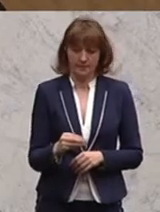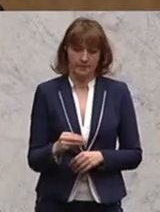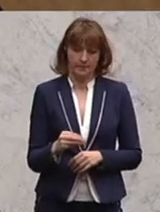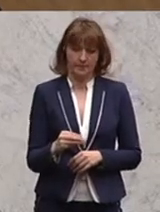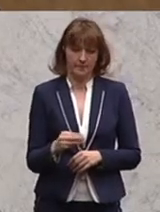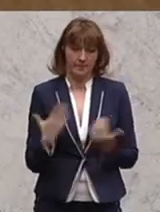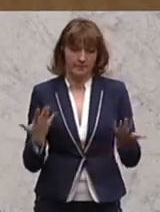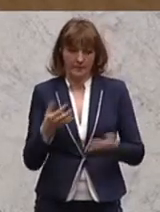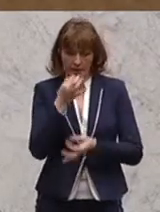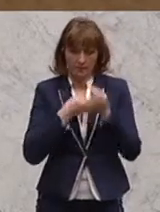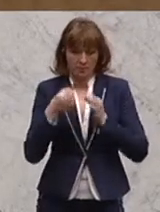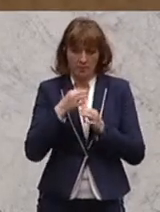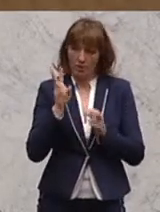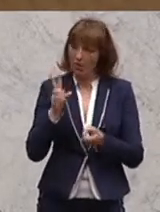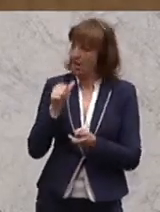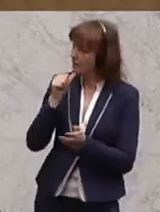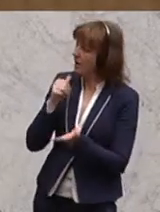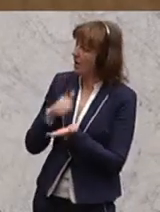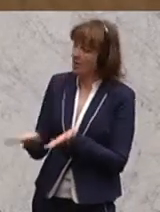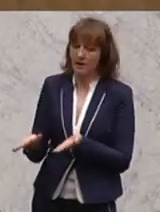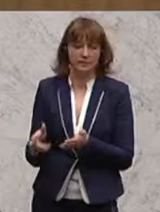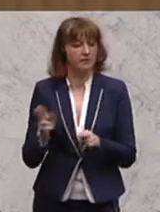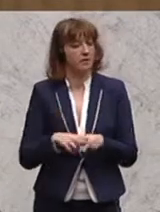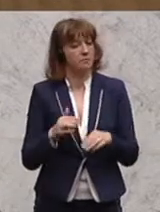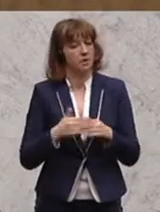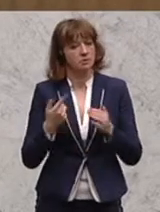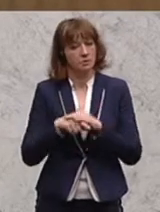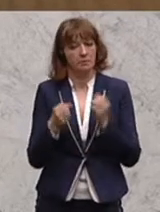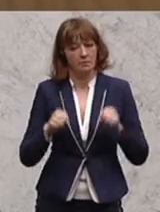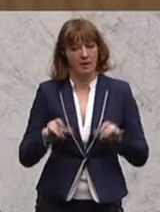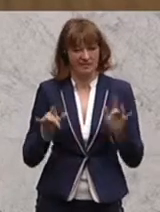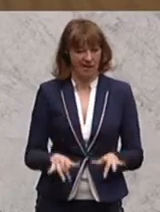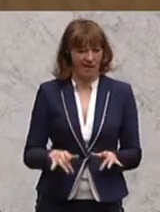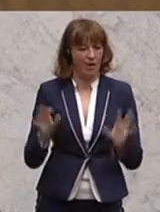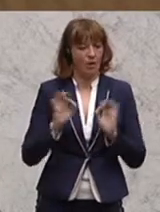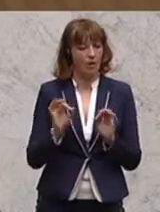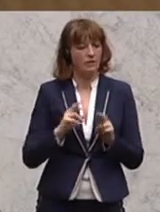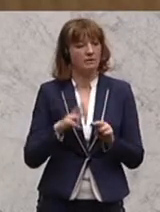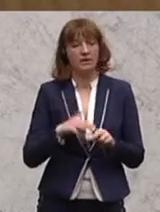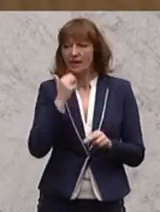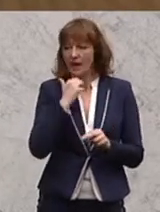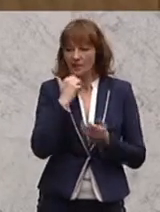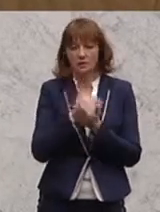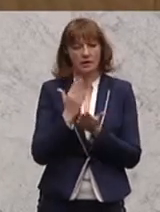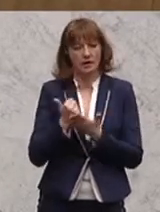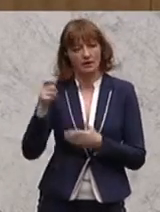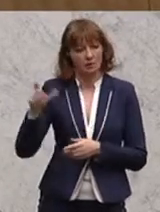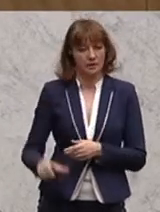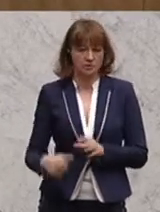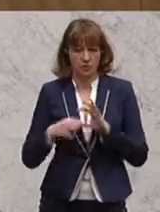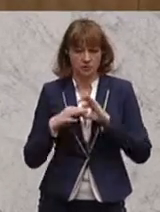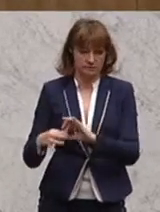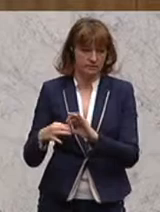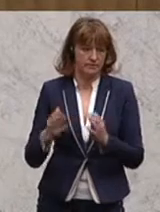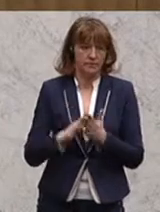Man kann Informationen nicht ablehnen, wenn sie sich bei einer Bank befinden oder wenn sie sich auf Eigentumsanteile an einer Person beziehen.